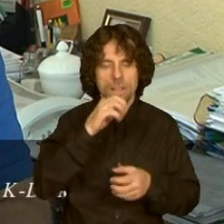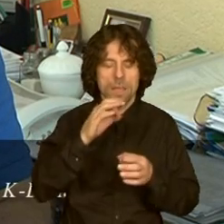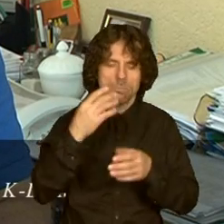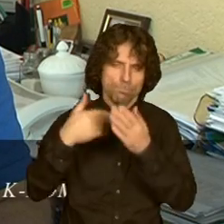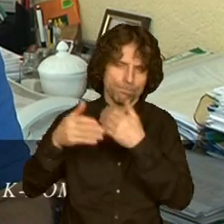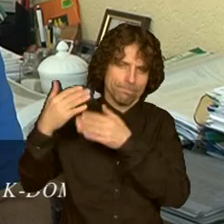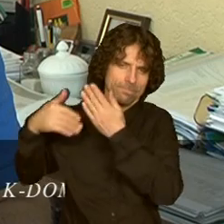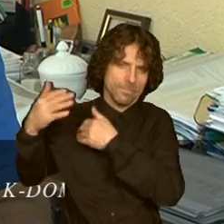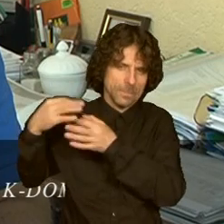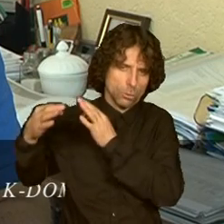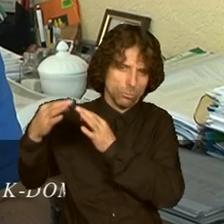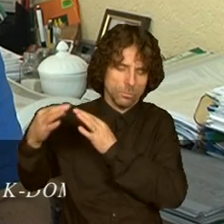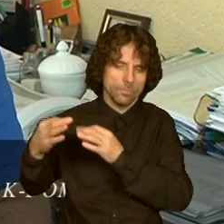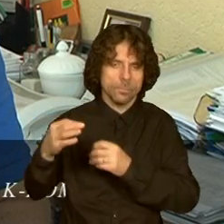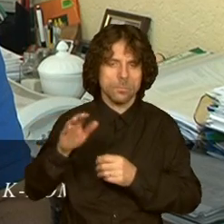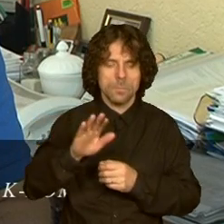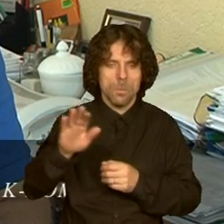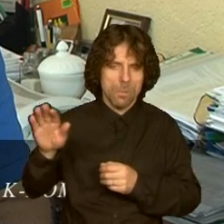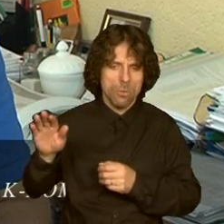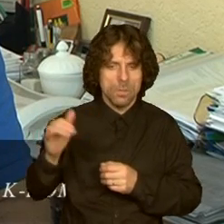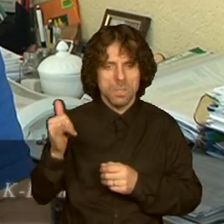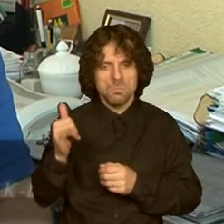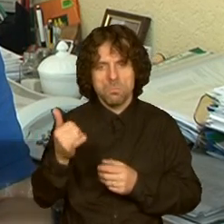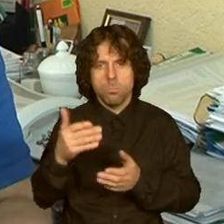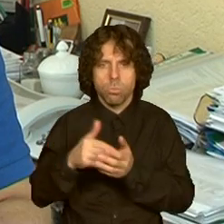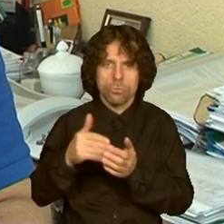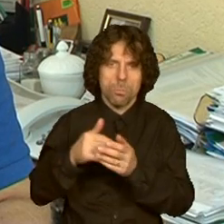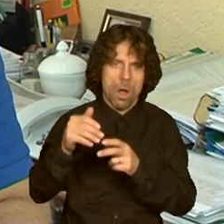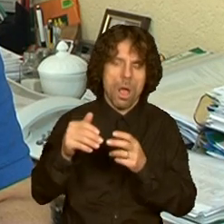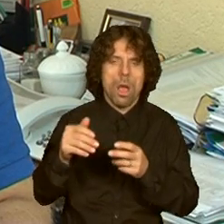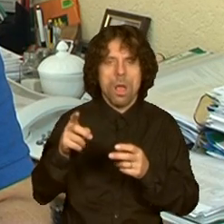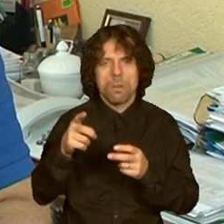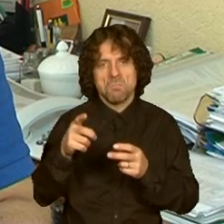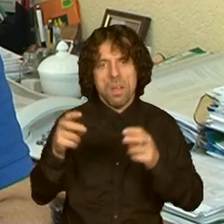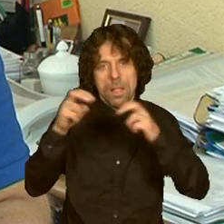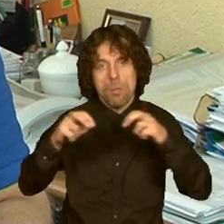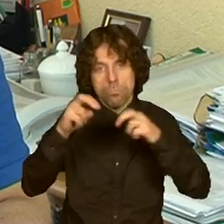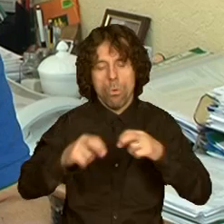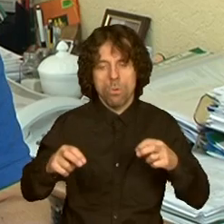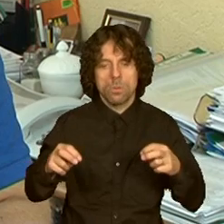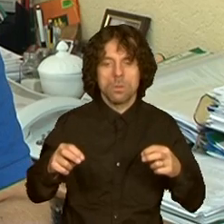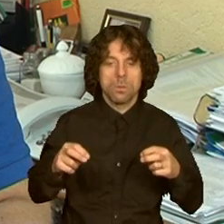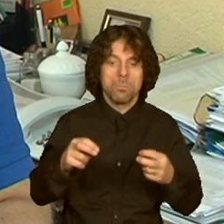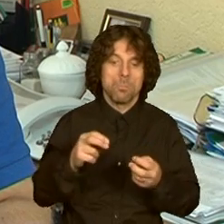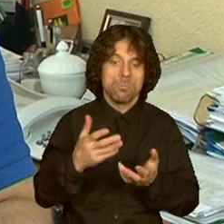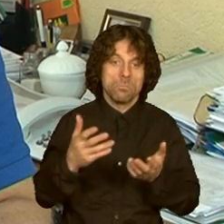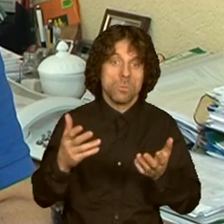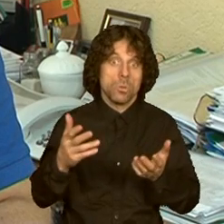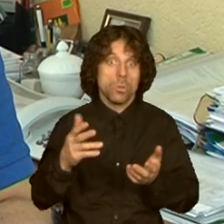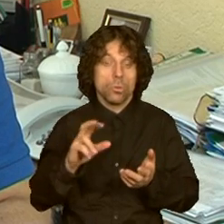dzieje. Również jak miał jakąś tam drobną potrzebę remontową,